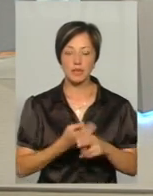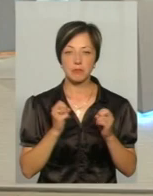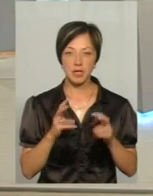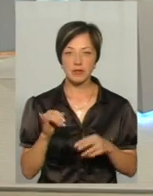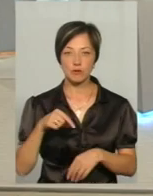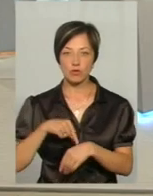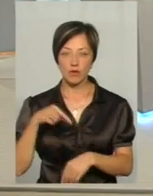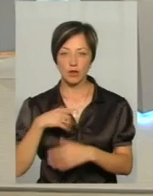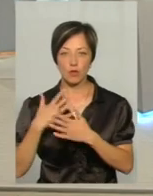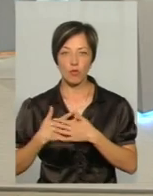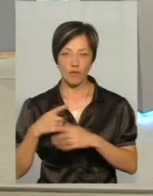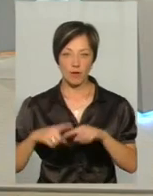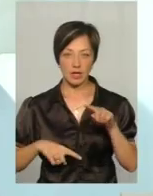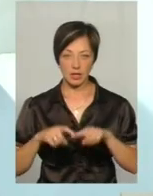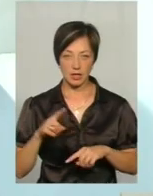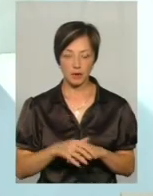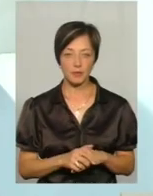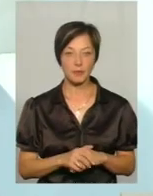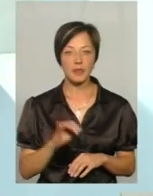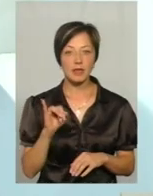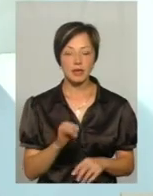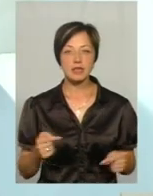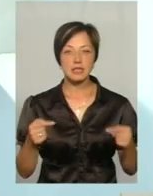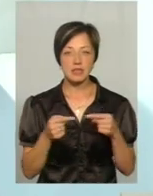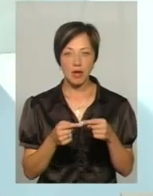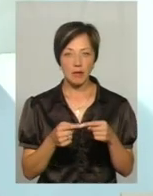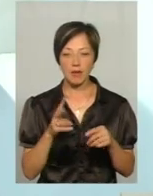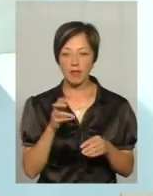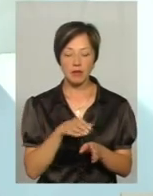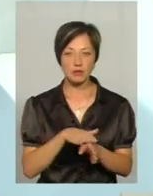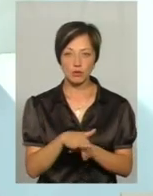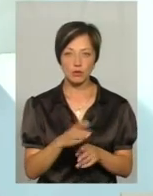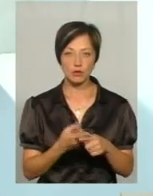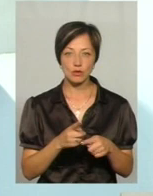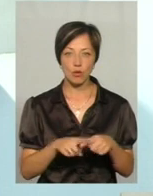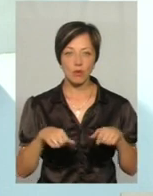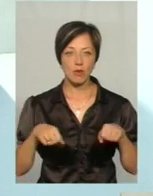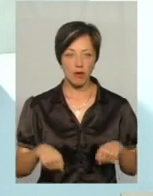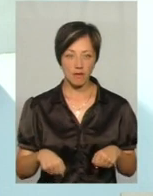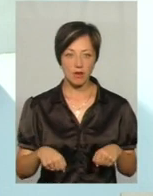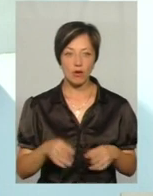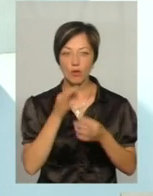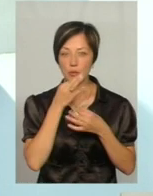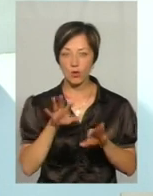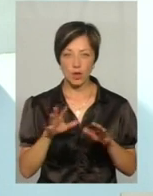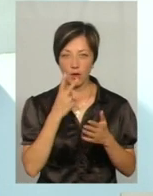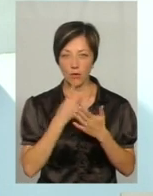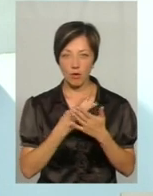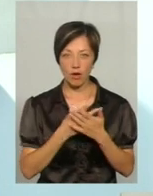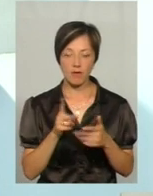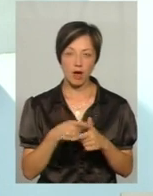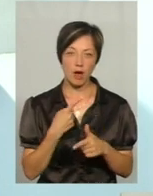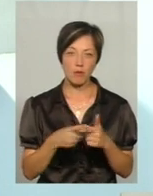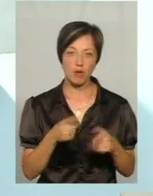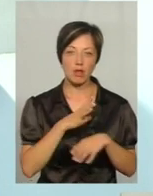і відчувати любов рідних. І саме незреалізованість цього права в будь-яких проявах, або